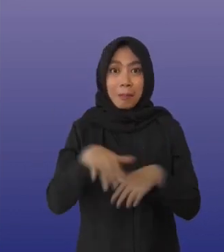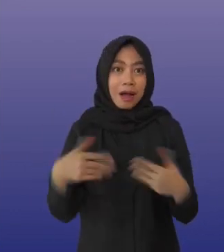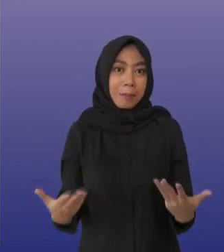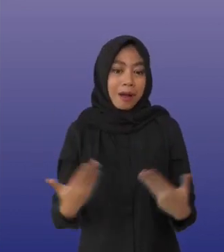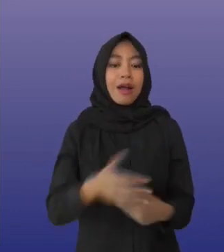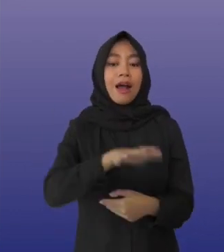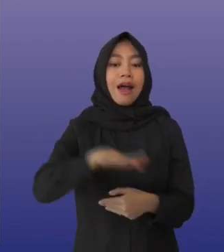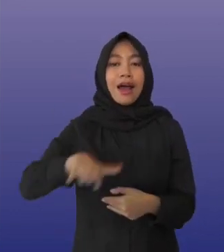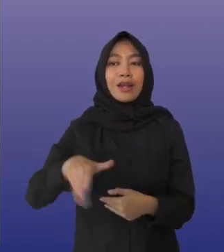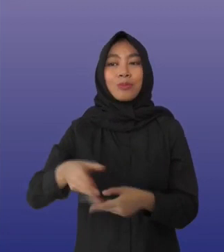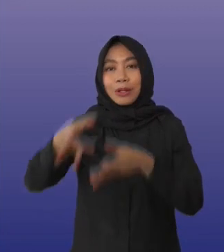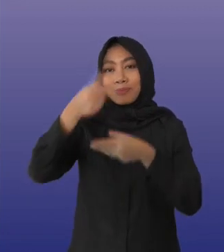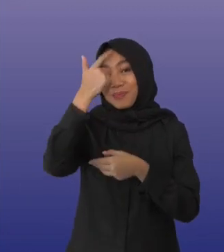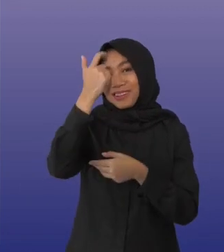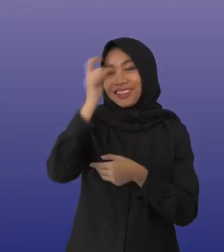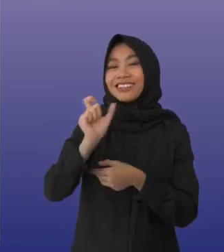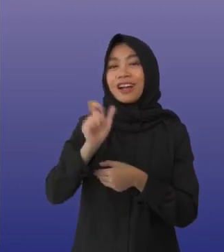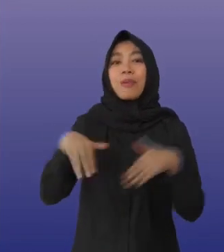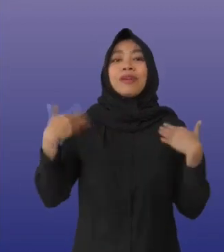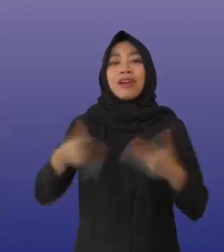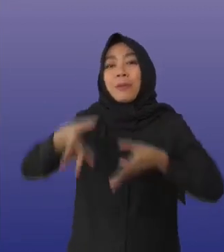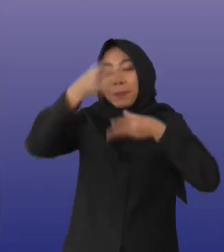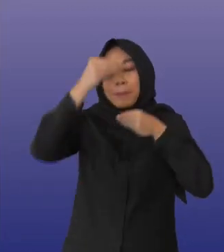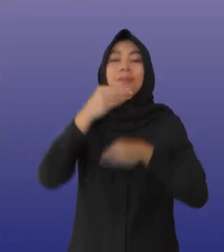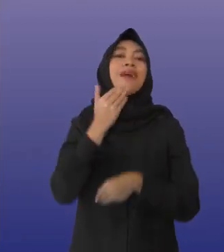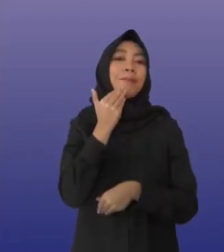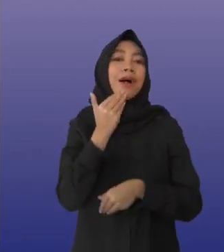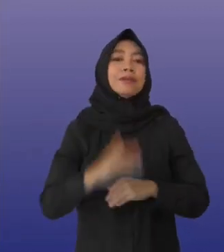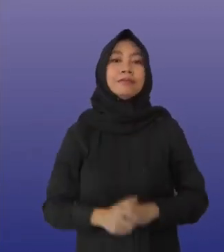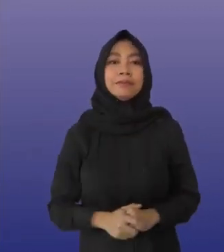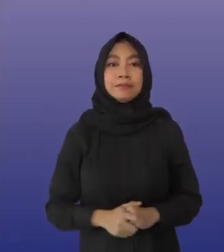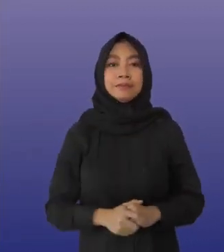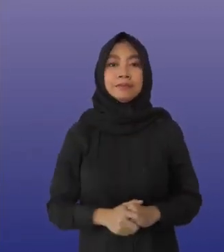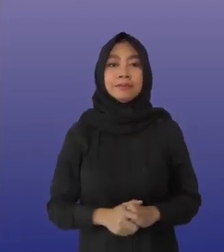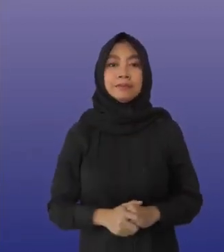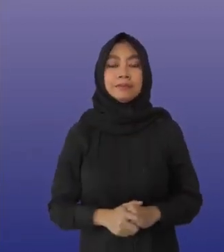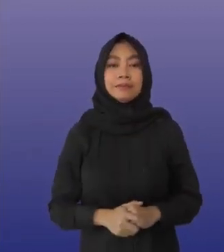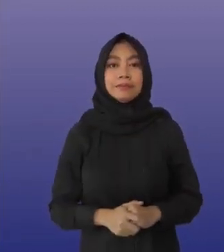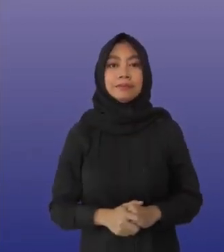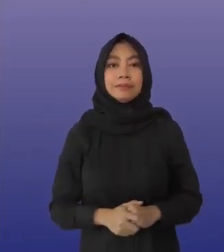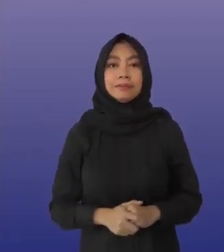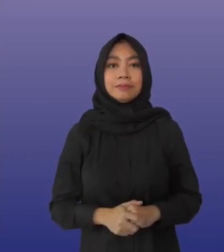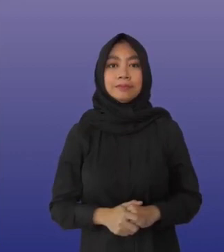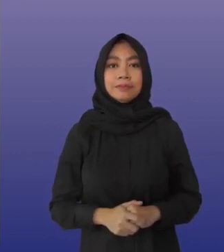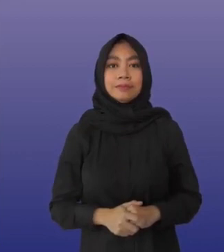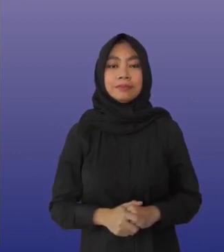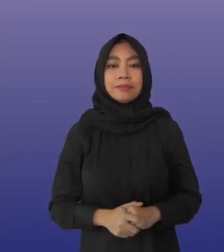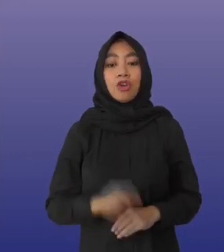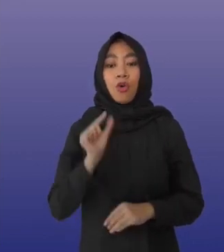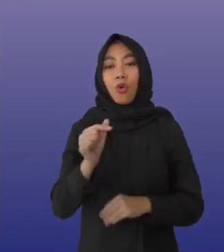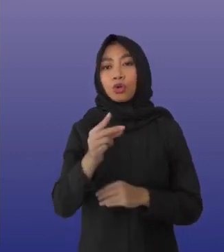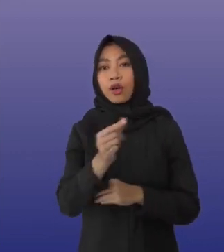dengan cara yang menyenangkan sehingga mudah dimengerti. Saya ingin menyampaikan terima kasih kepada